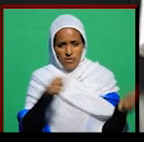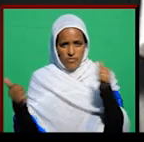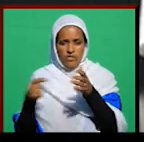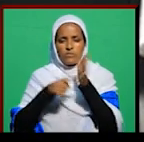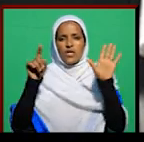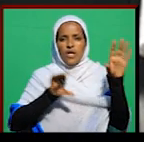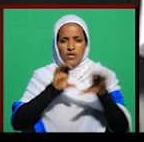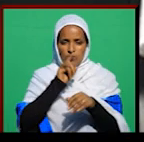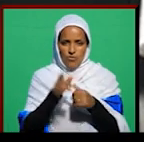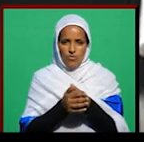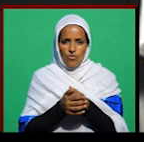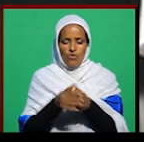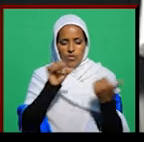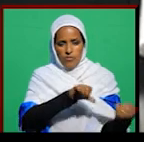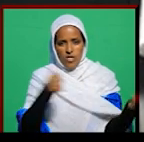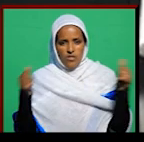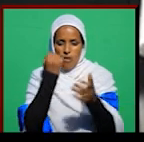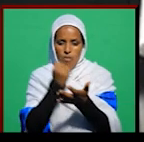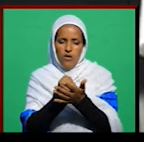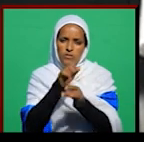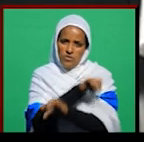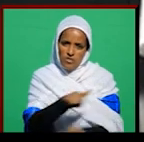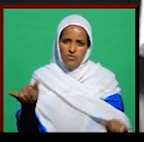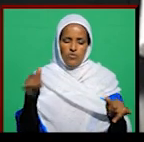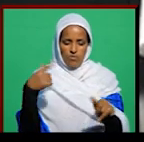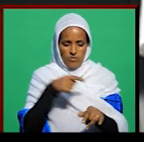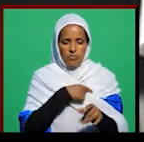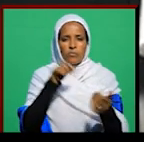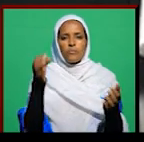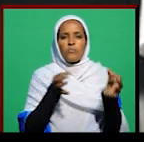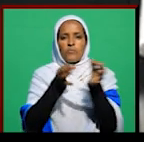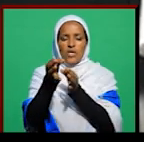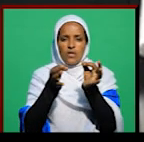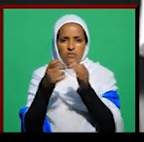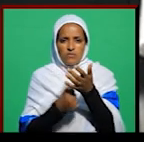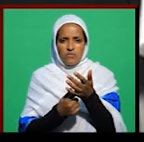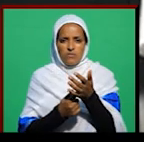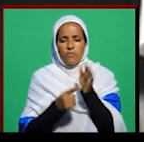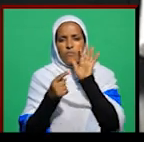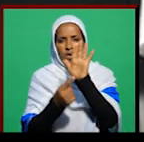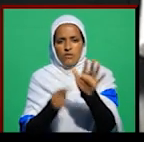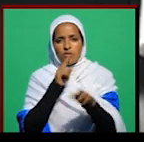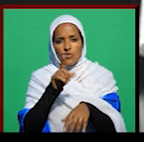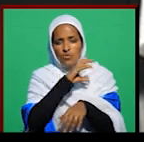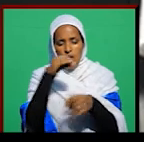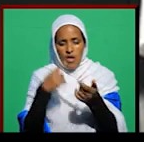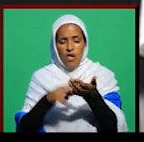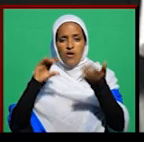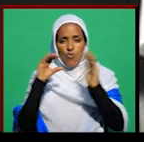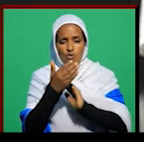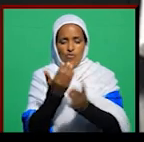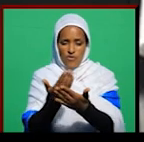የጥምቀት መገለጫ ነው። ጥምቀትና ማተብ አንድ ናቸው። መጠመቃችን የሚገልጽ ነው። ማተብ ማለት መጠመቃችን የሚያመለክት ነው እና